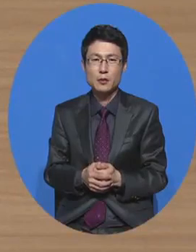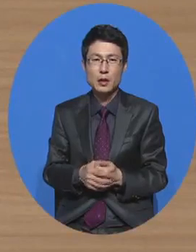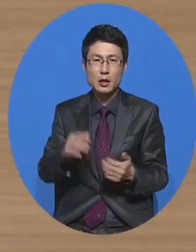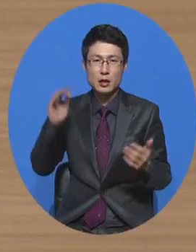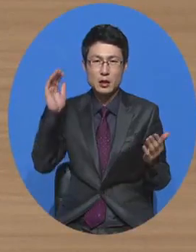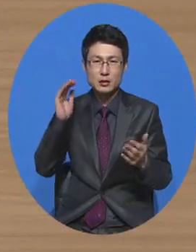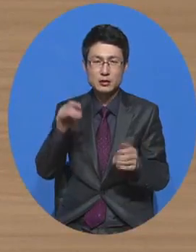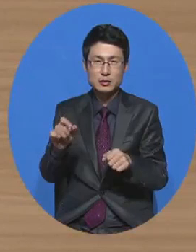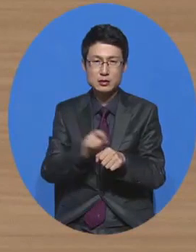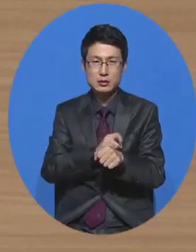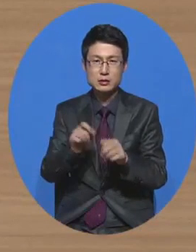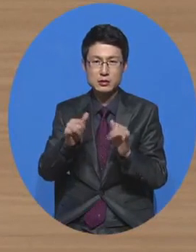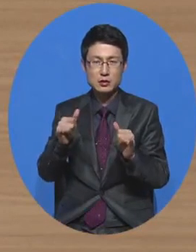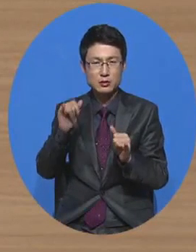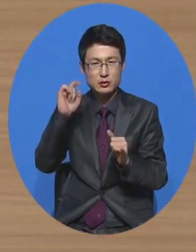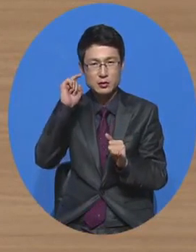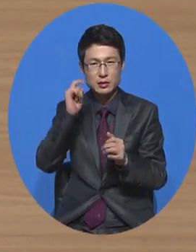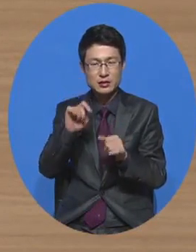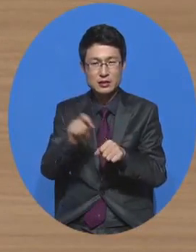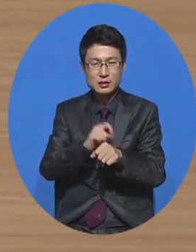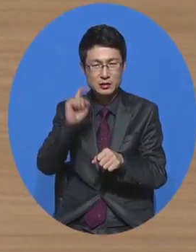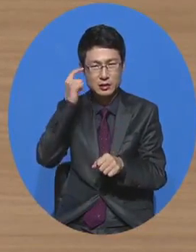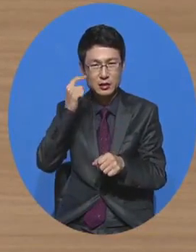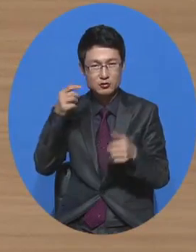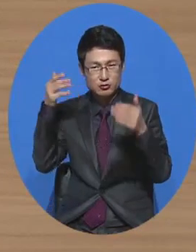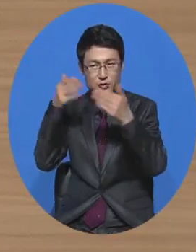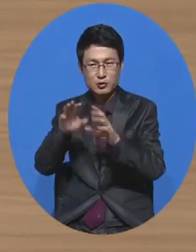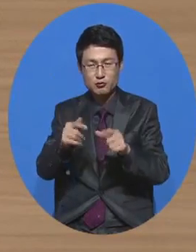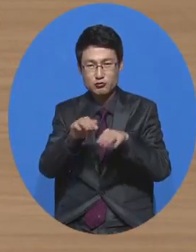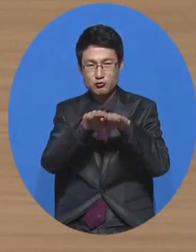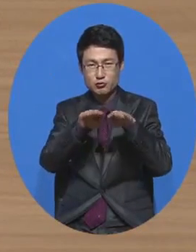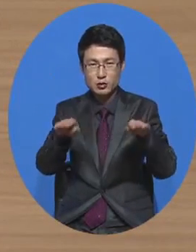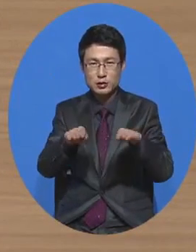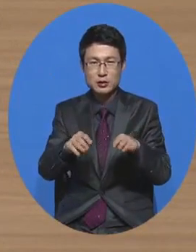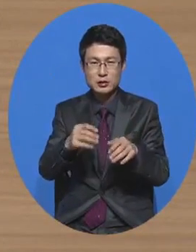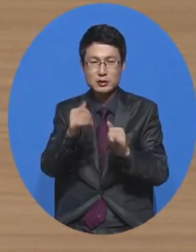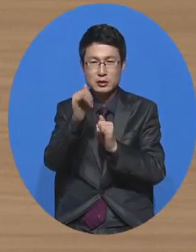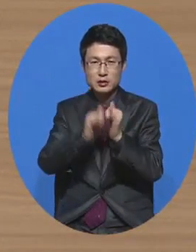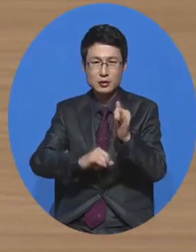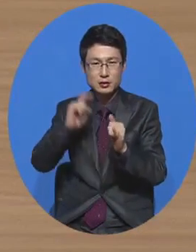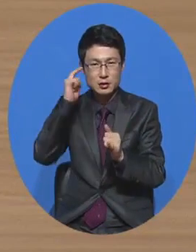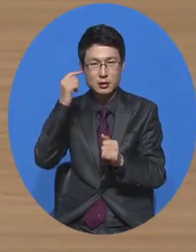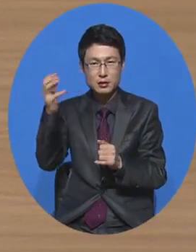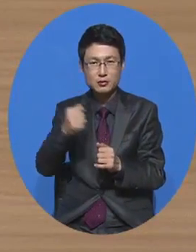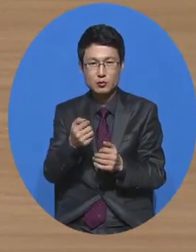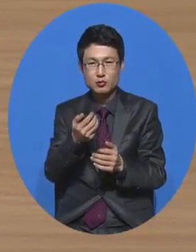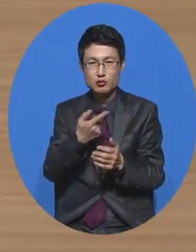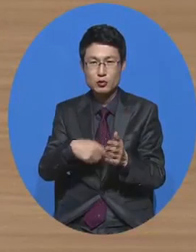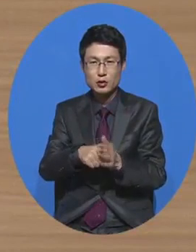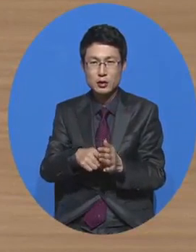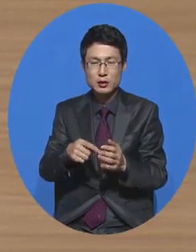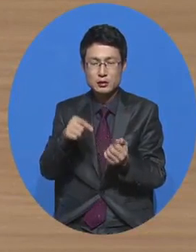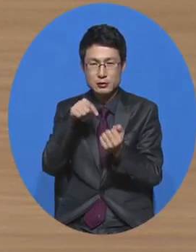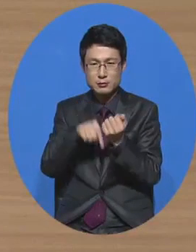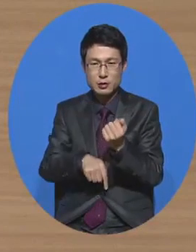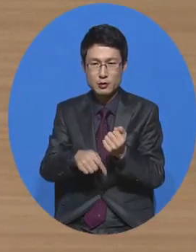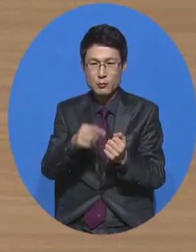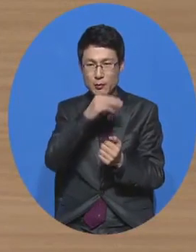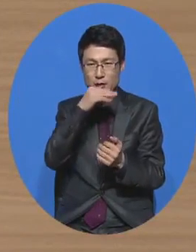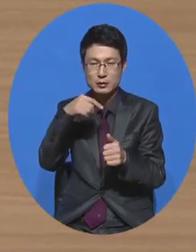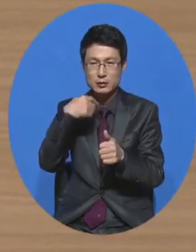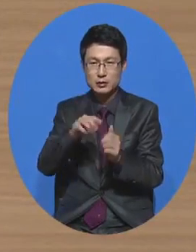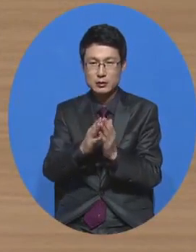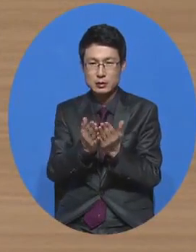학생들이 특정 이념에 치우치지 않고 균형 있는 역사가 을 가질 수 있도록 심혈을 기울여 올바른 역사